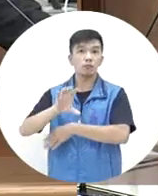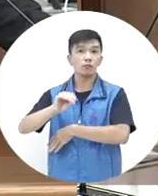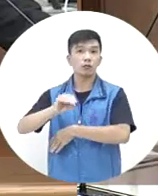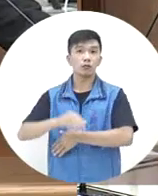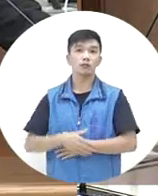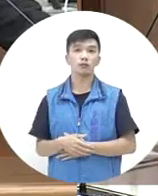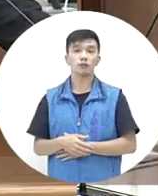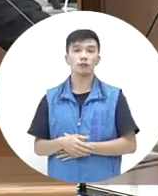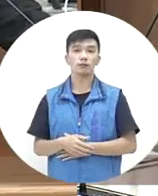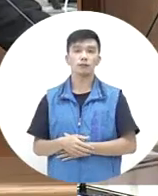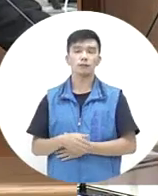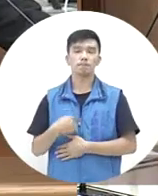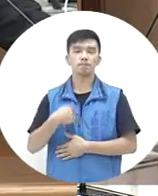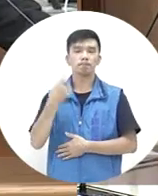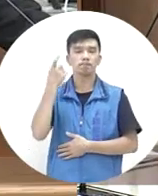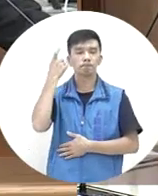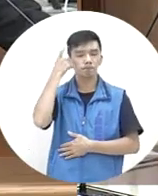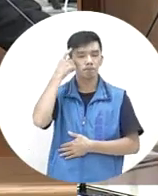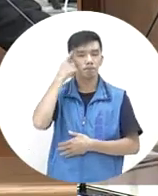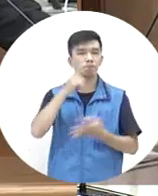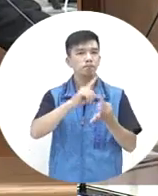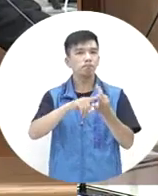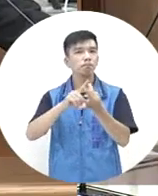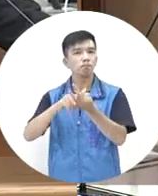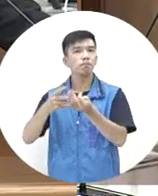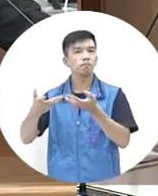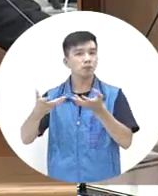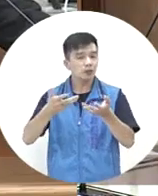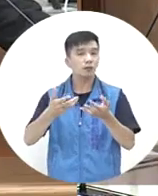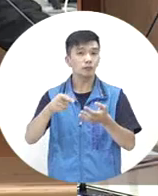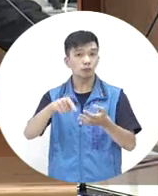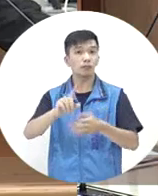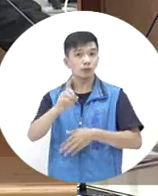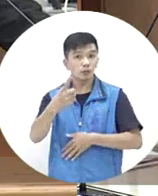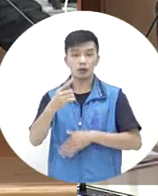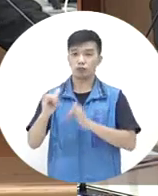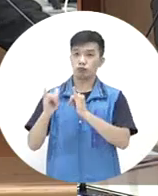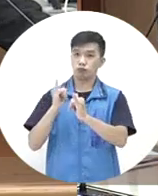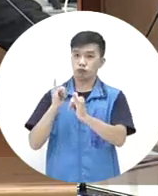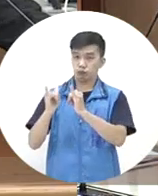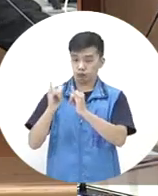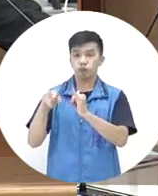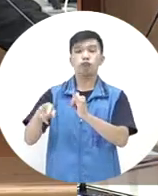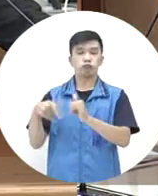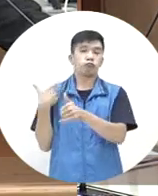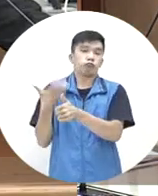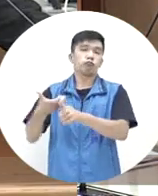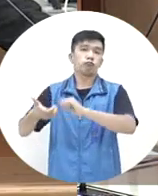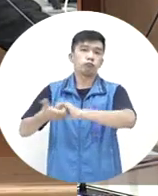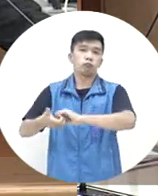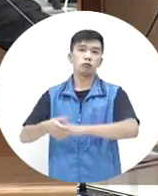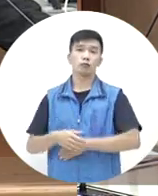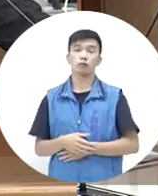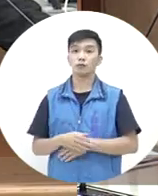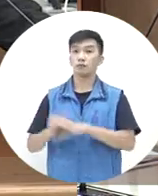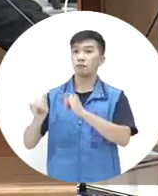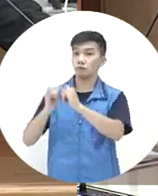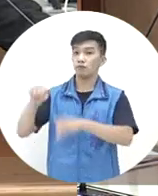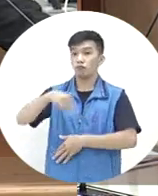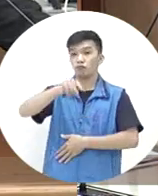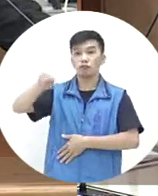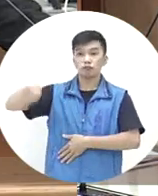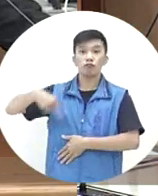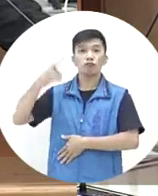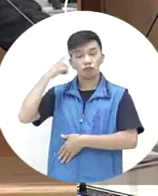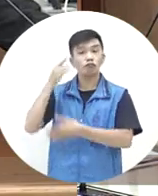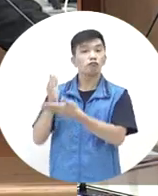想很多的事情都取决于民意的决定啦。我都尊重民意的价值的判